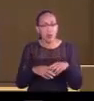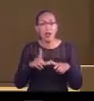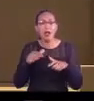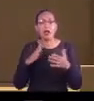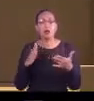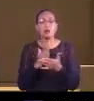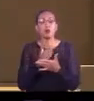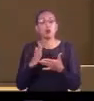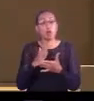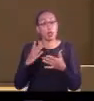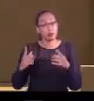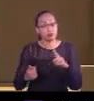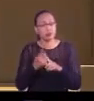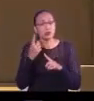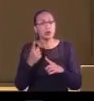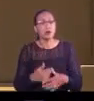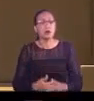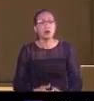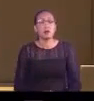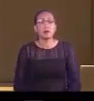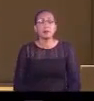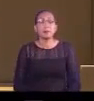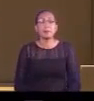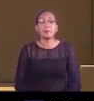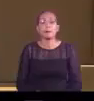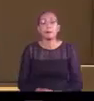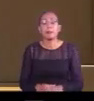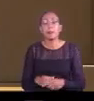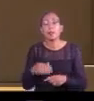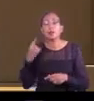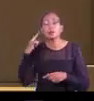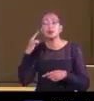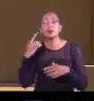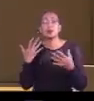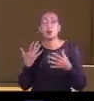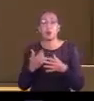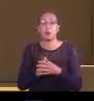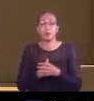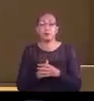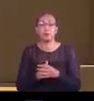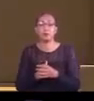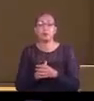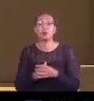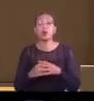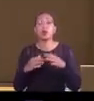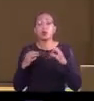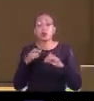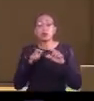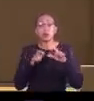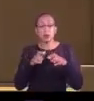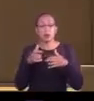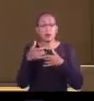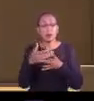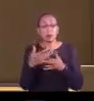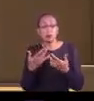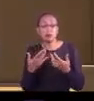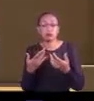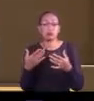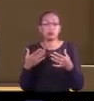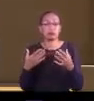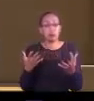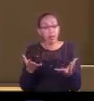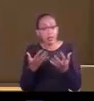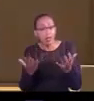majeur pour essayer de convertir beaucoup plus de Martiniquais à utiliser le